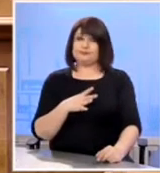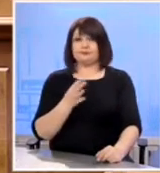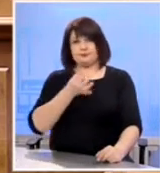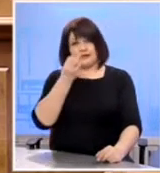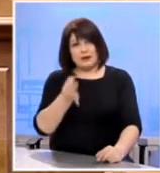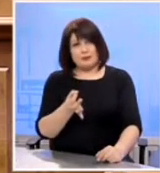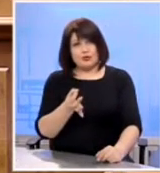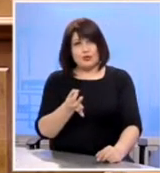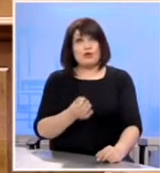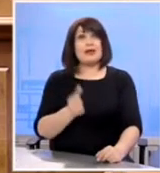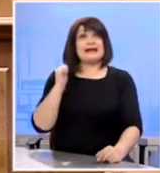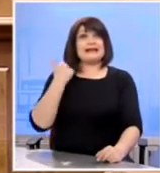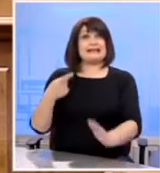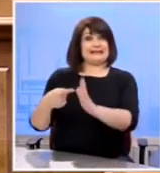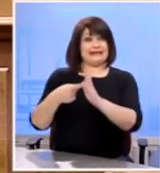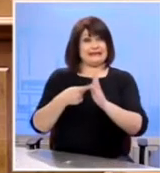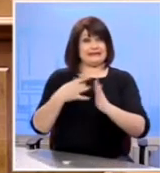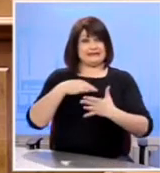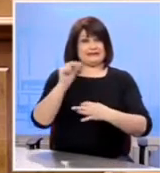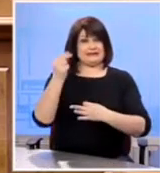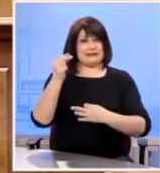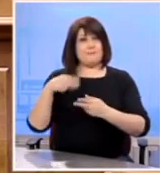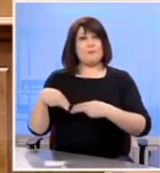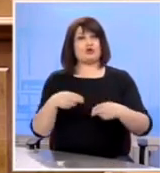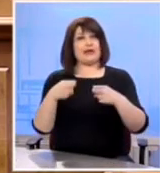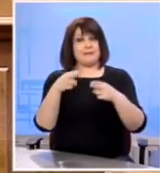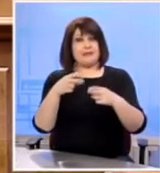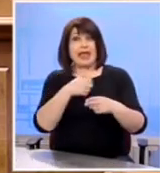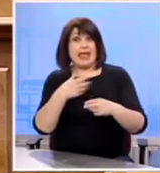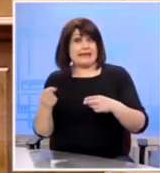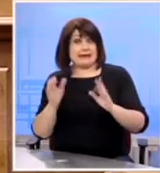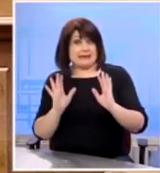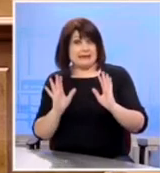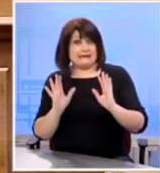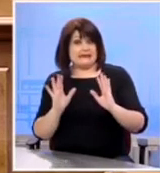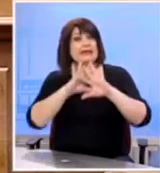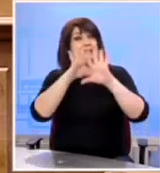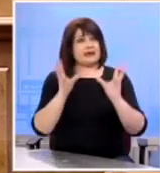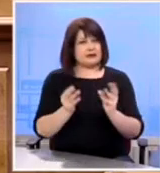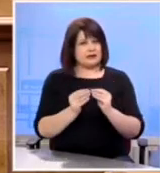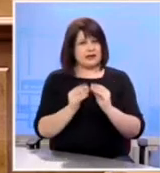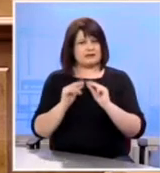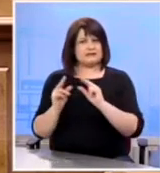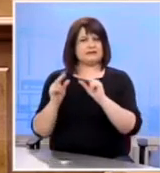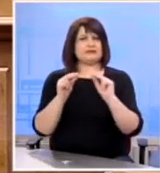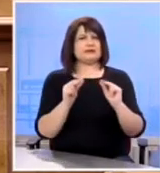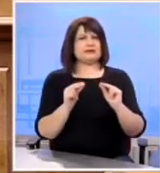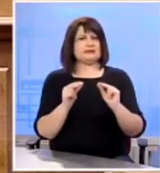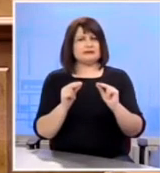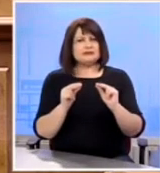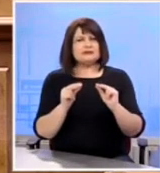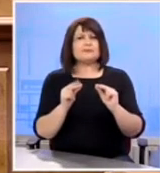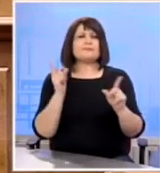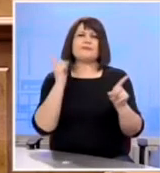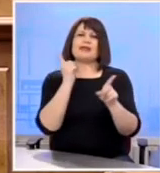με εξαίρεση τη χθεσινή παρουσία του κοινοβουλευτικού εκπροσώπου του ποταμιού, γενικώς η συζήτηση από τον